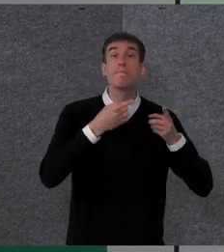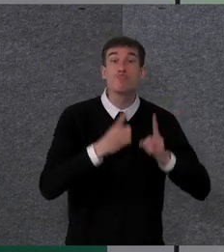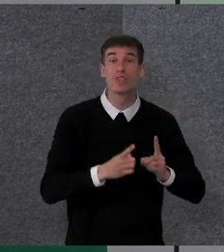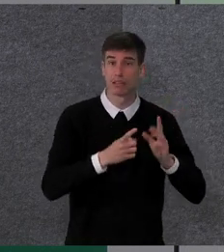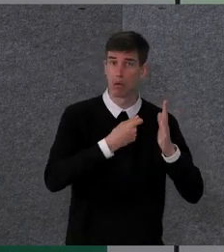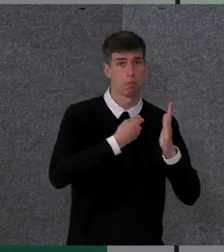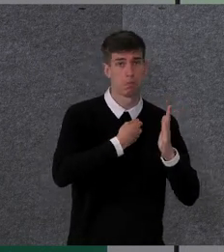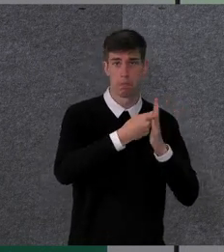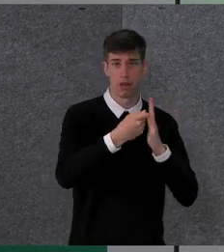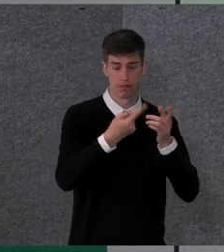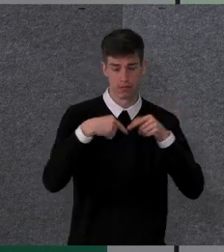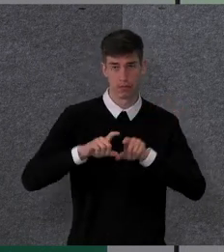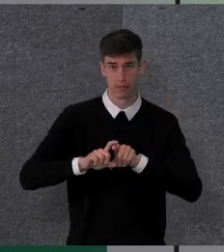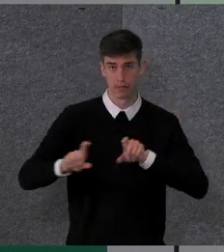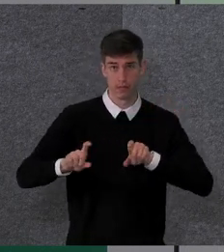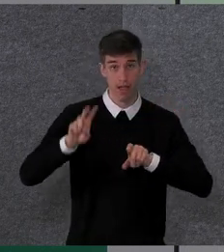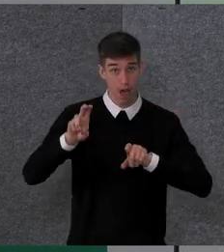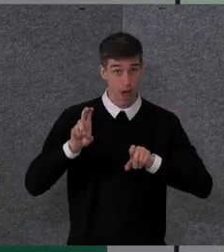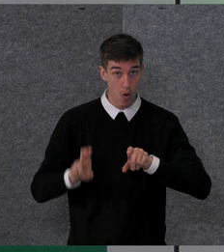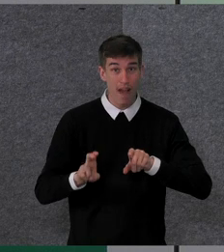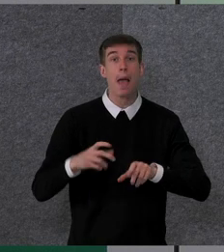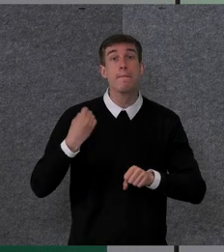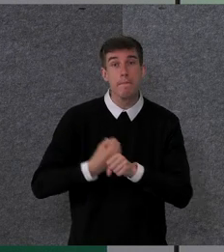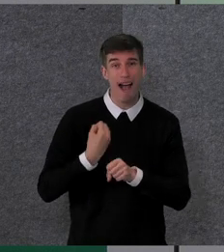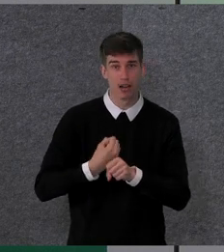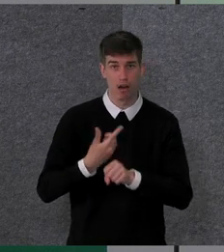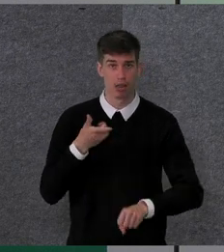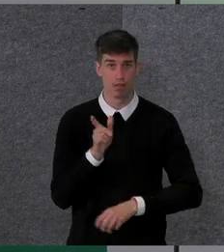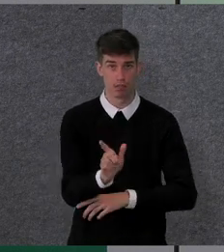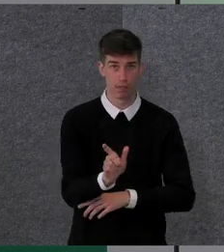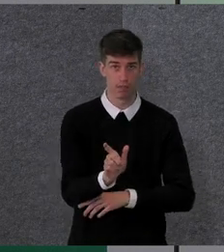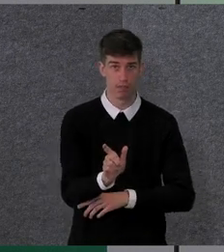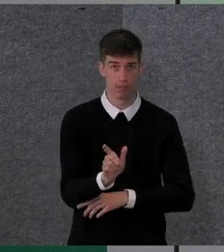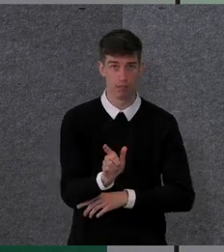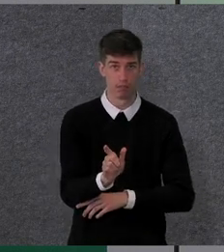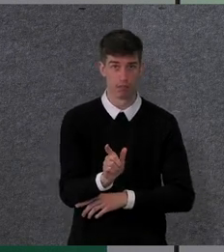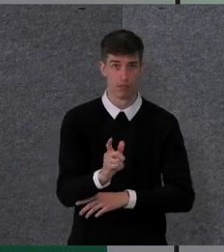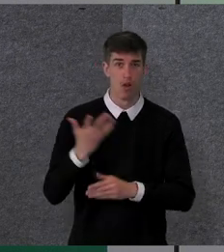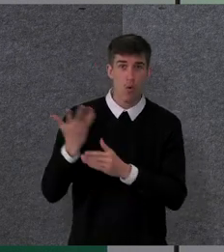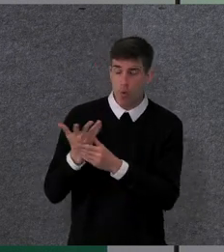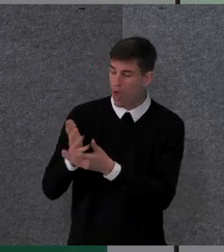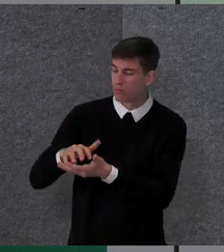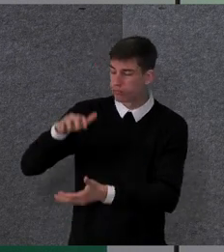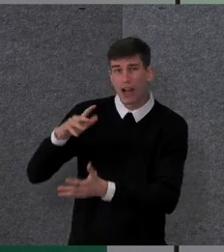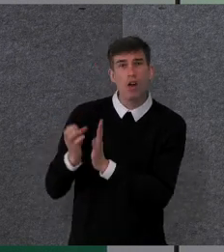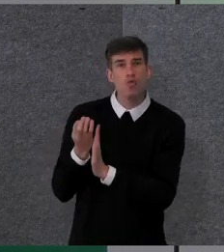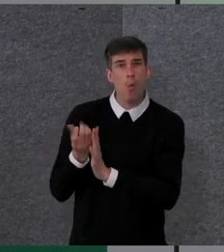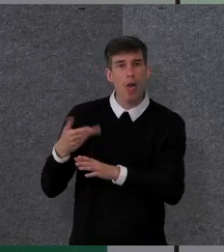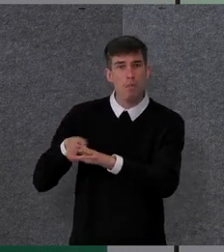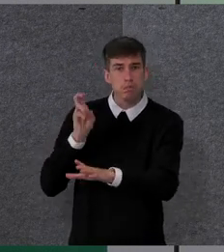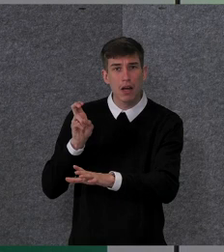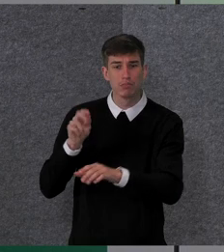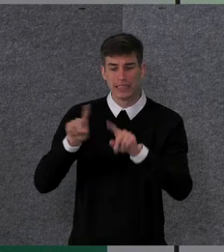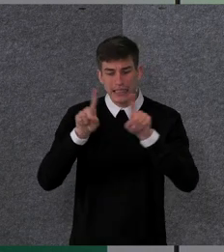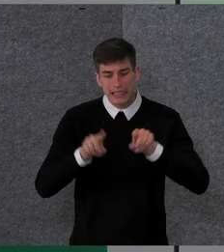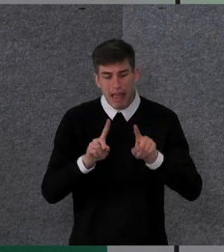durchgestrichen. Darunter steht mit Ausrufezeichen machen. Neben den Stapeln mit Unterlagen zum Kohleausstieg und Zetteln voll